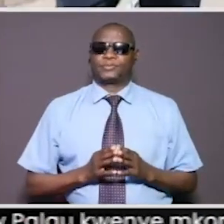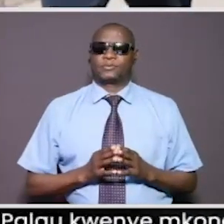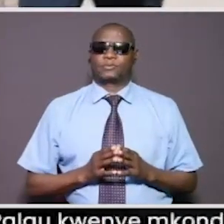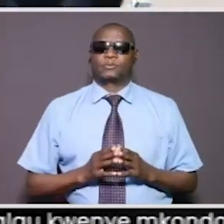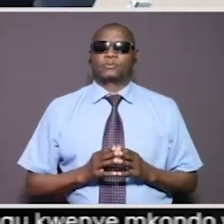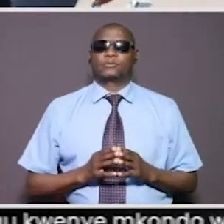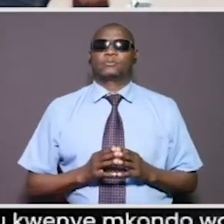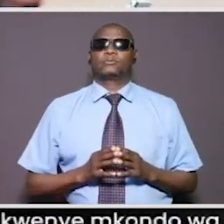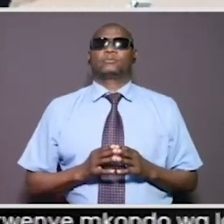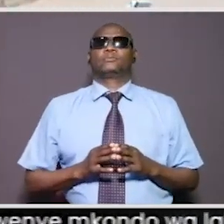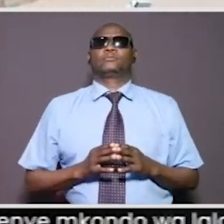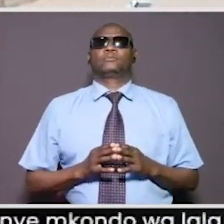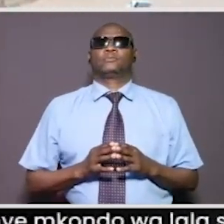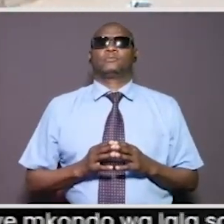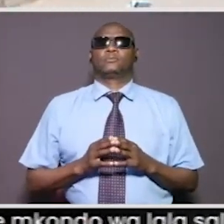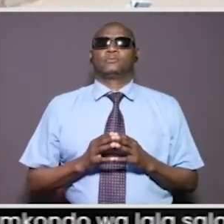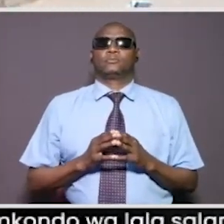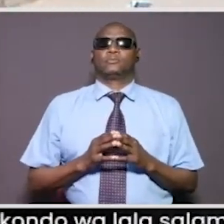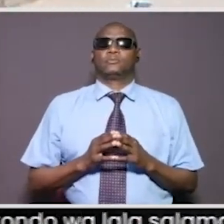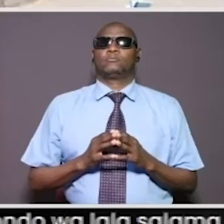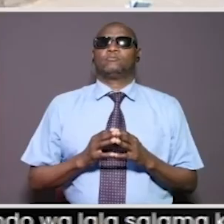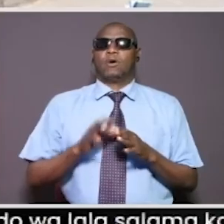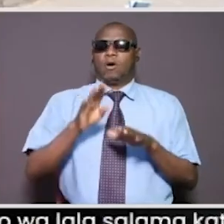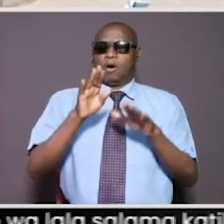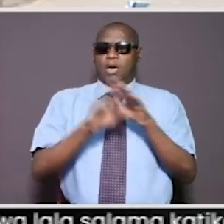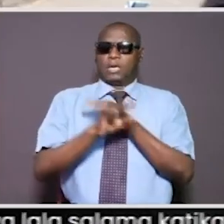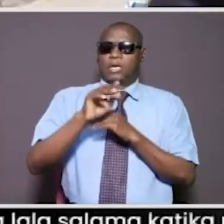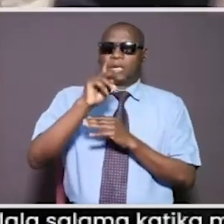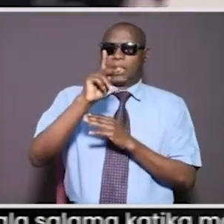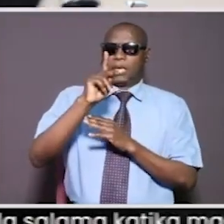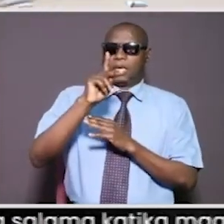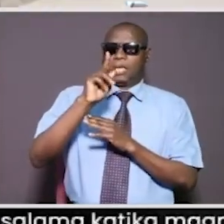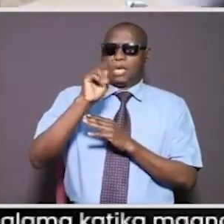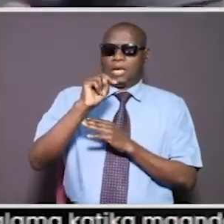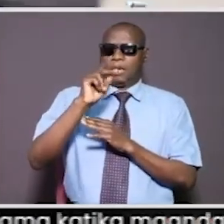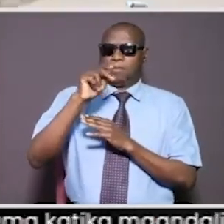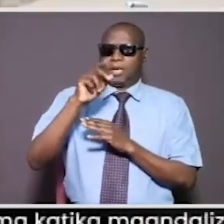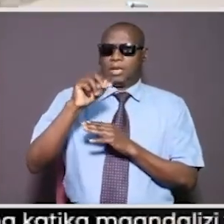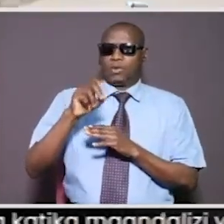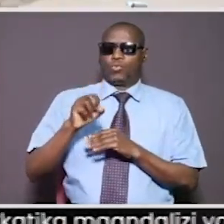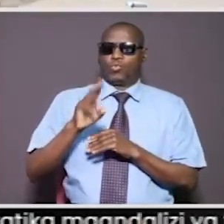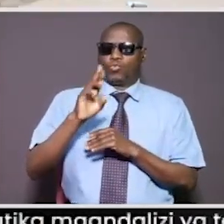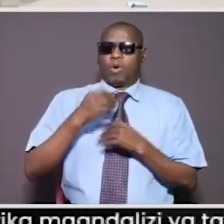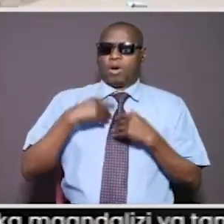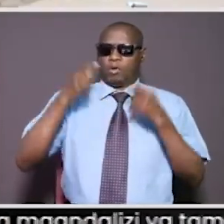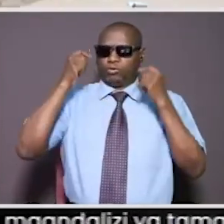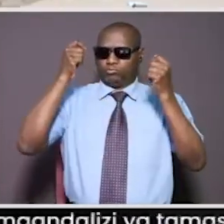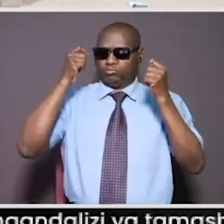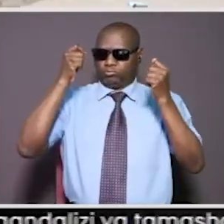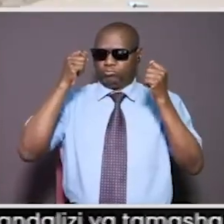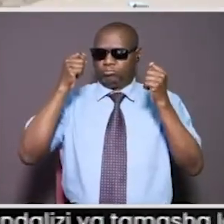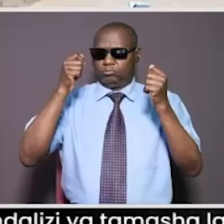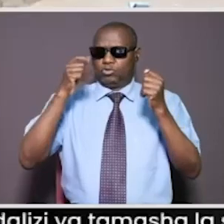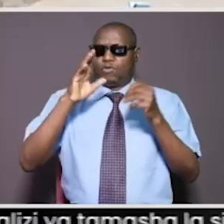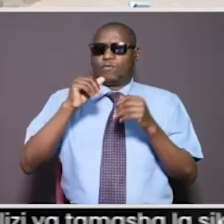Baadhi ya wahudumu wa afya chini ya muungano wa madaktari KMPDU wamejihusisha hii leo katika maandamano ya matembezi kutoka